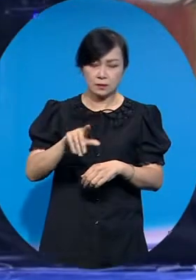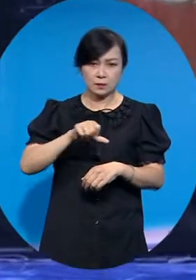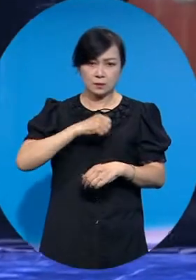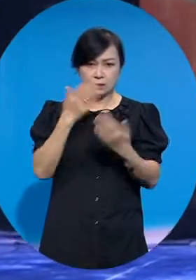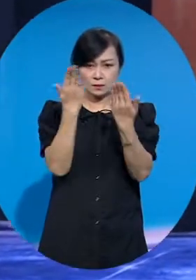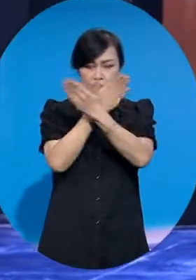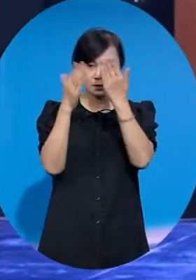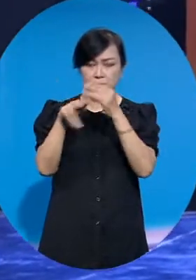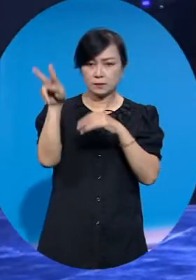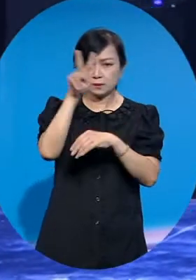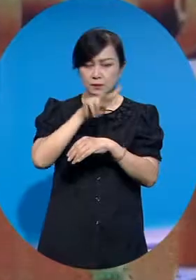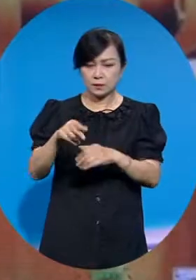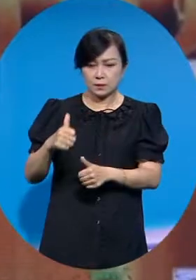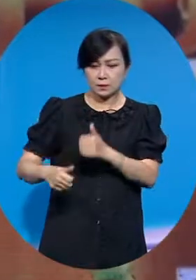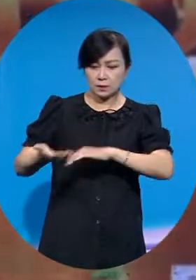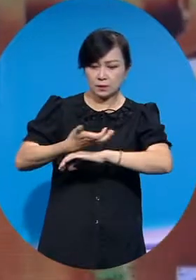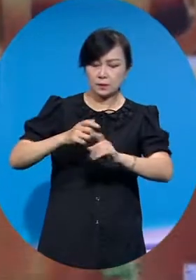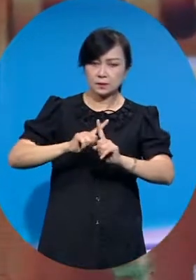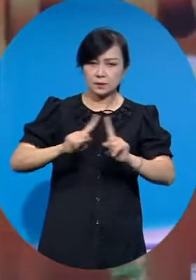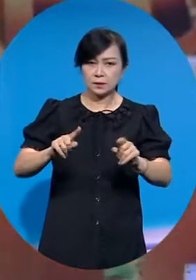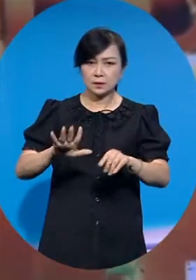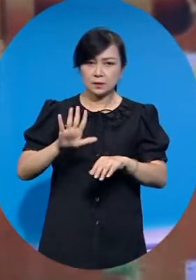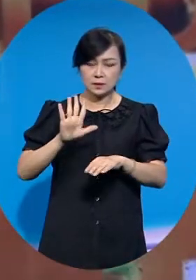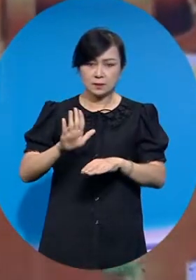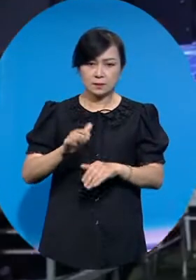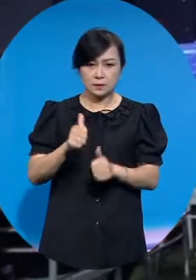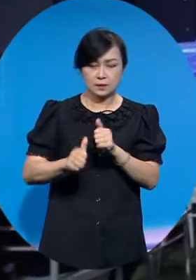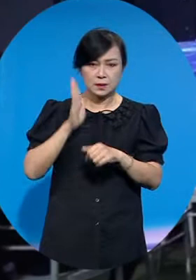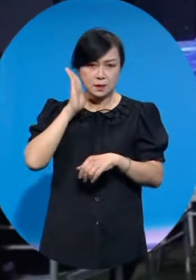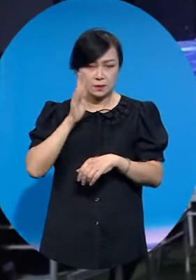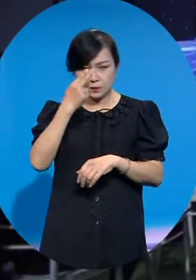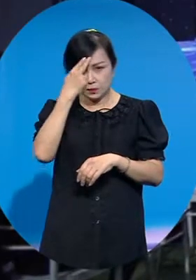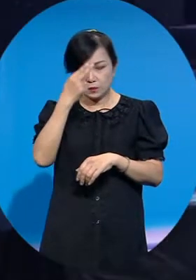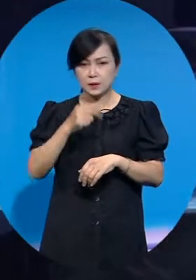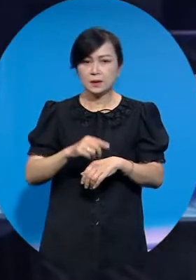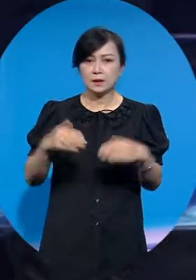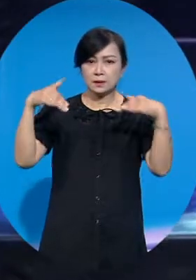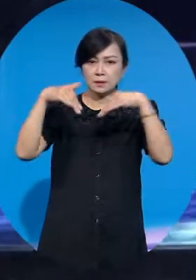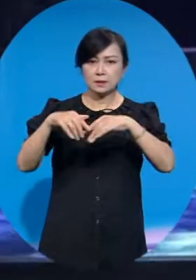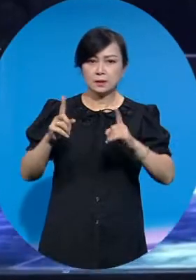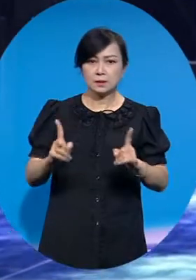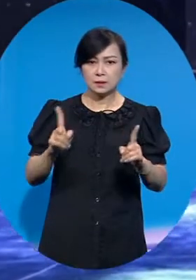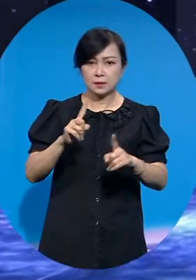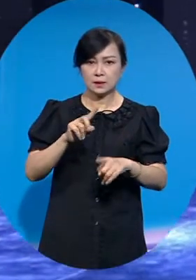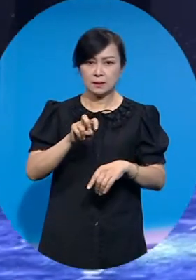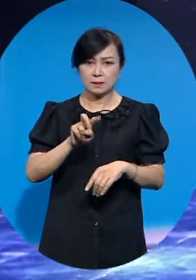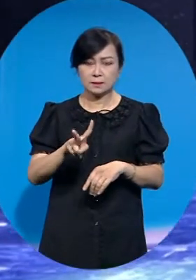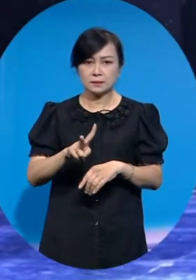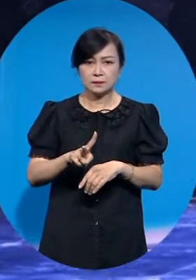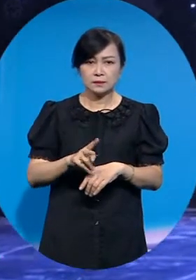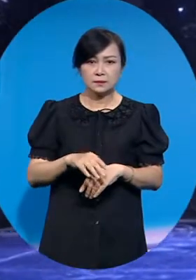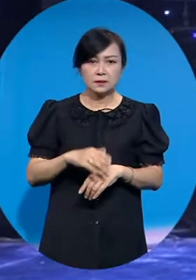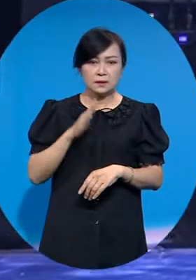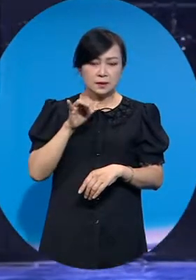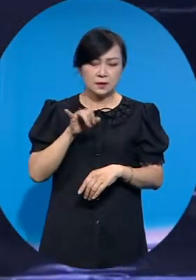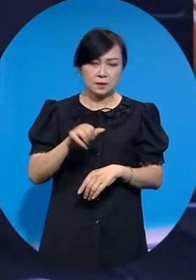đại diện Việt Nam tranh tài với các quốc gia khác tại 5 đấu trường sắc đẹp lớn và uy tín. Tham dự chung khảo năm 2022 là nhan